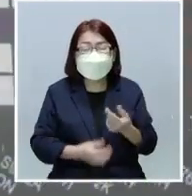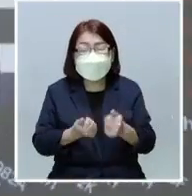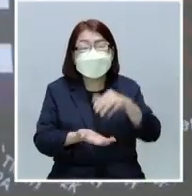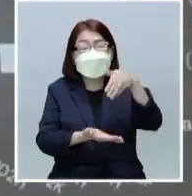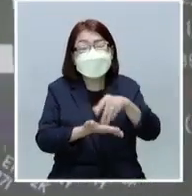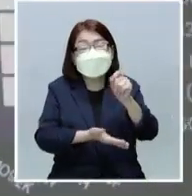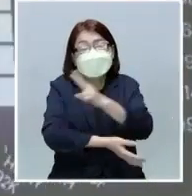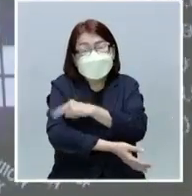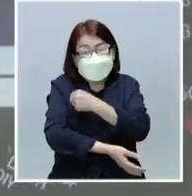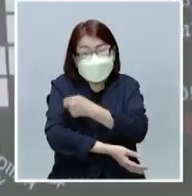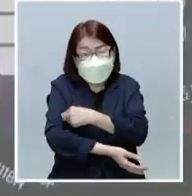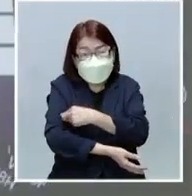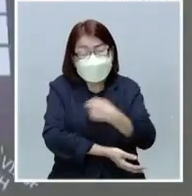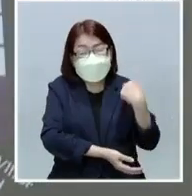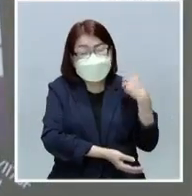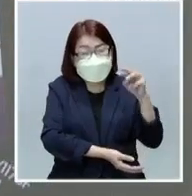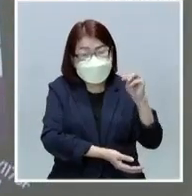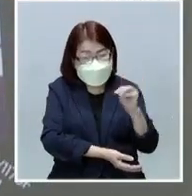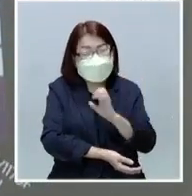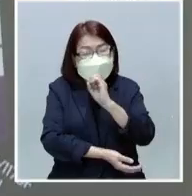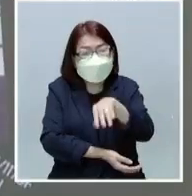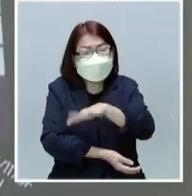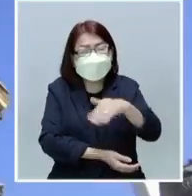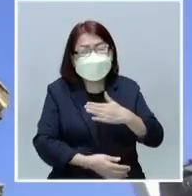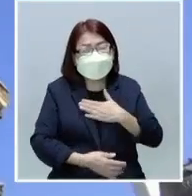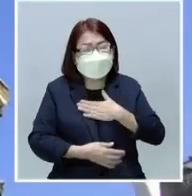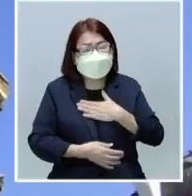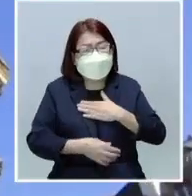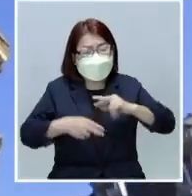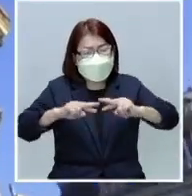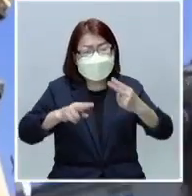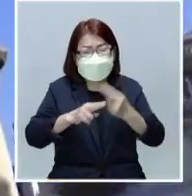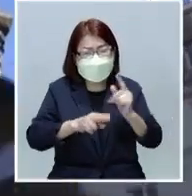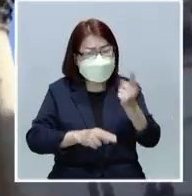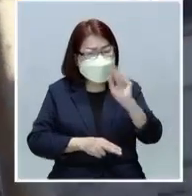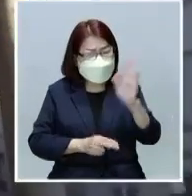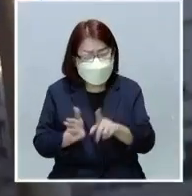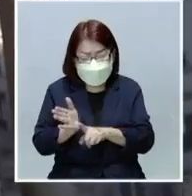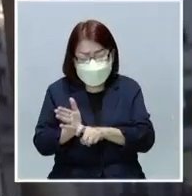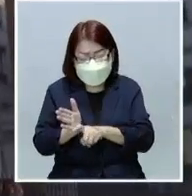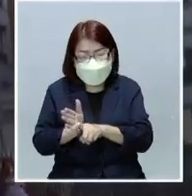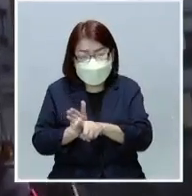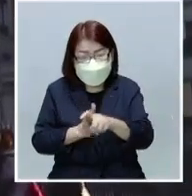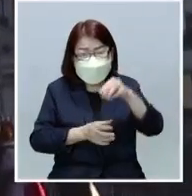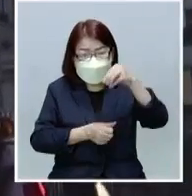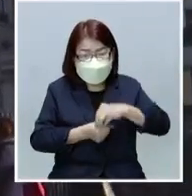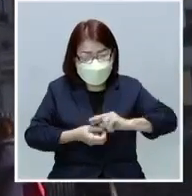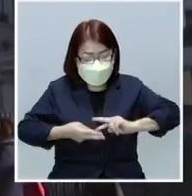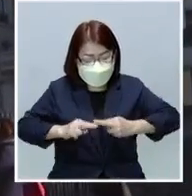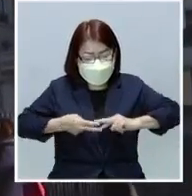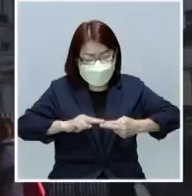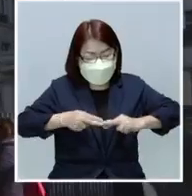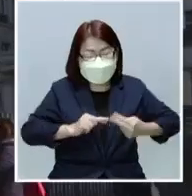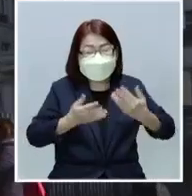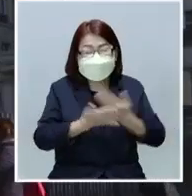ประชาชนว่าไม่ต้องถึงขั้นตื่นตระหนกกับสายพันธุ์ใหม่เพราะว่าไวรัสทุกชนิดจะกลายพันธุ์อยู่ตลอดเวลาอีกทั้ง